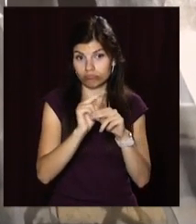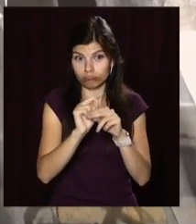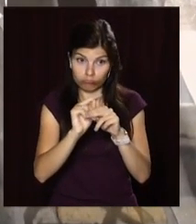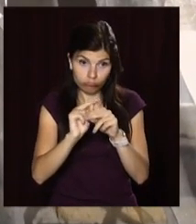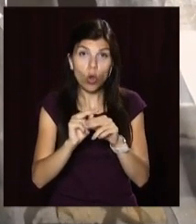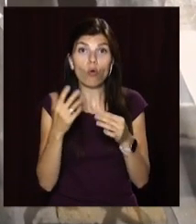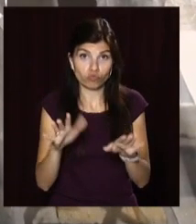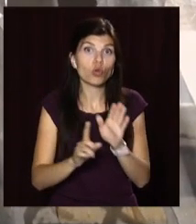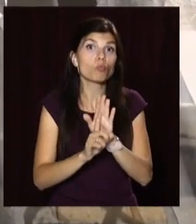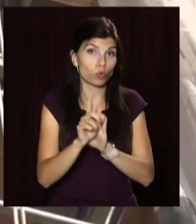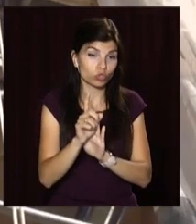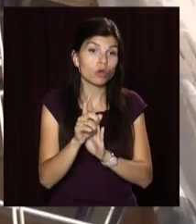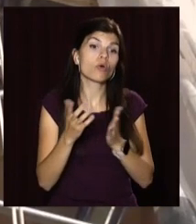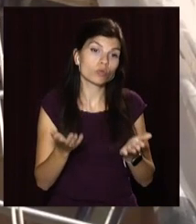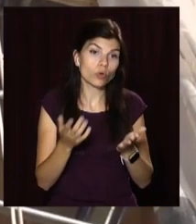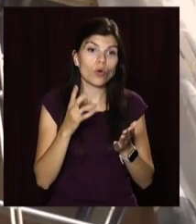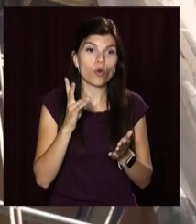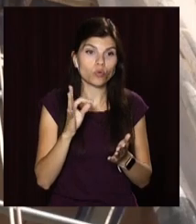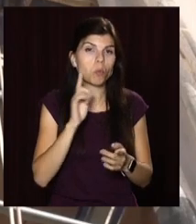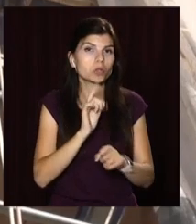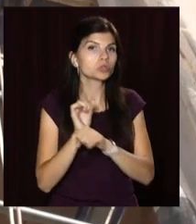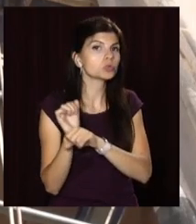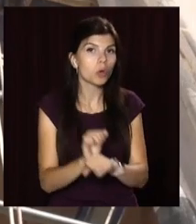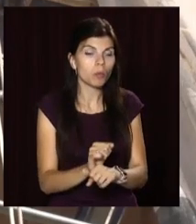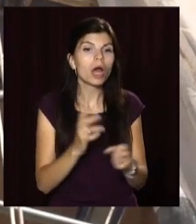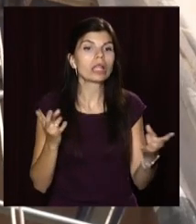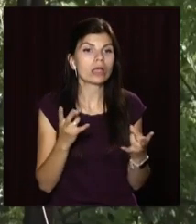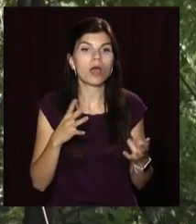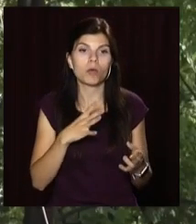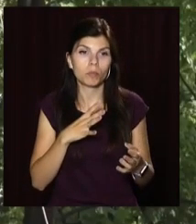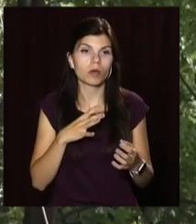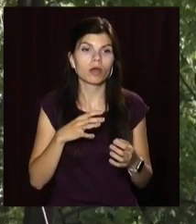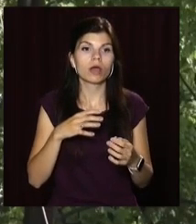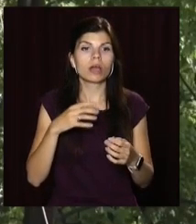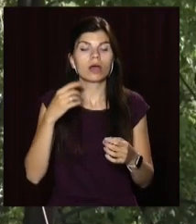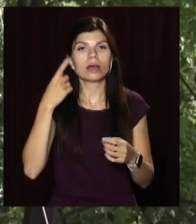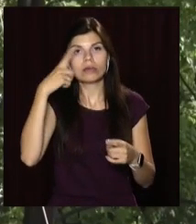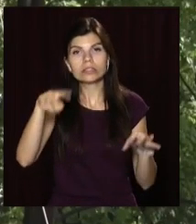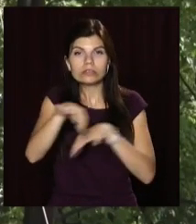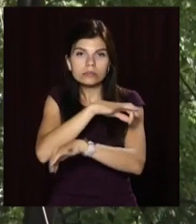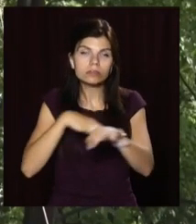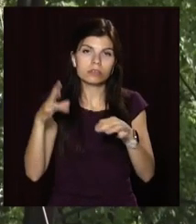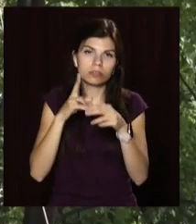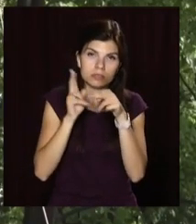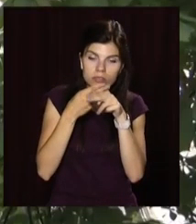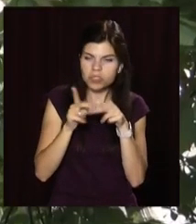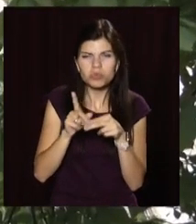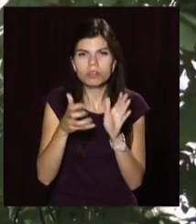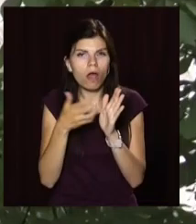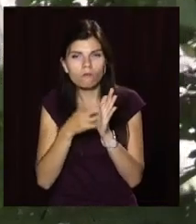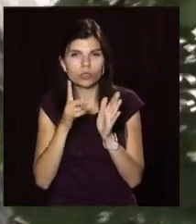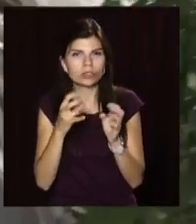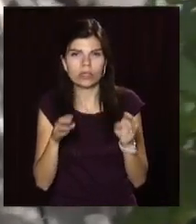на паузу. Треба було доопрацювати проєкт. Відновити оновлення будинків планують наприкінці червня. Завершать разом